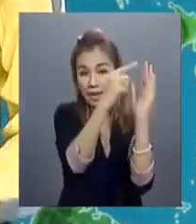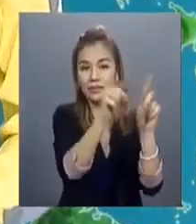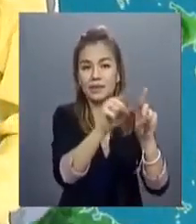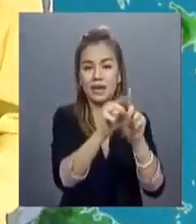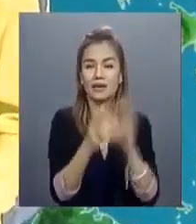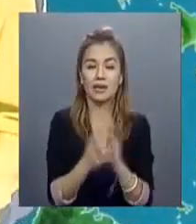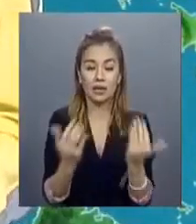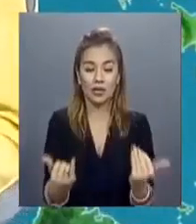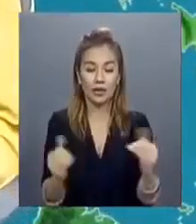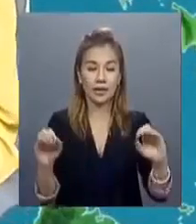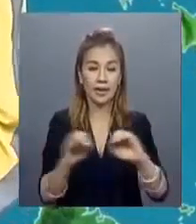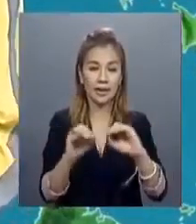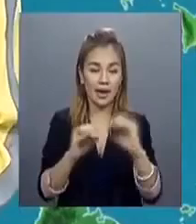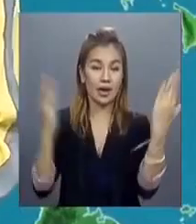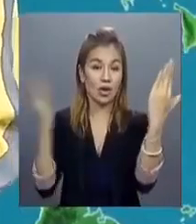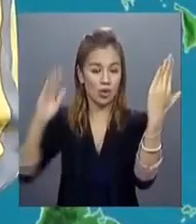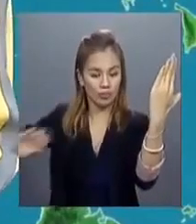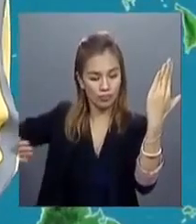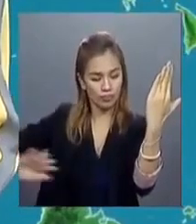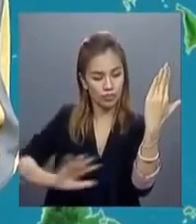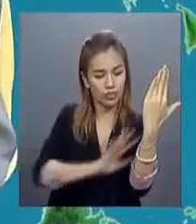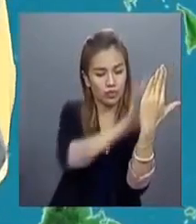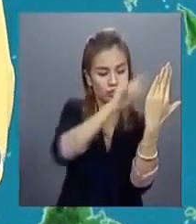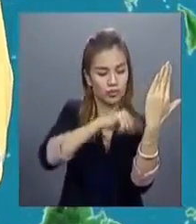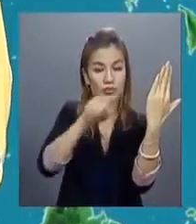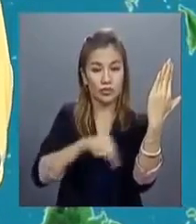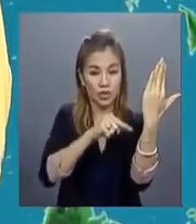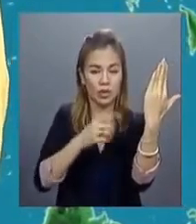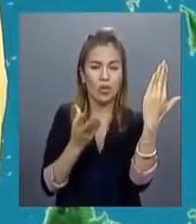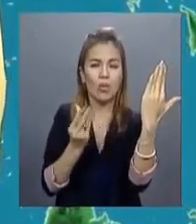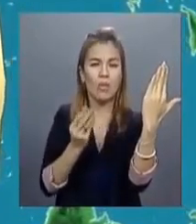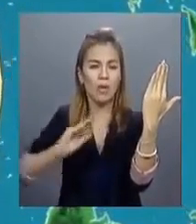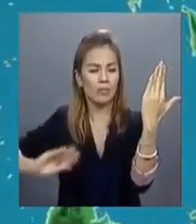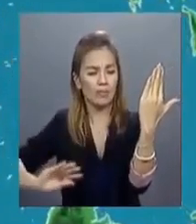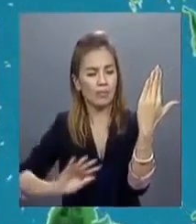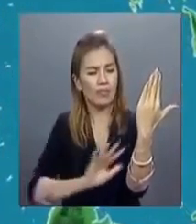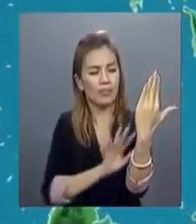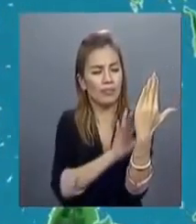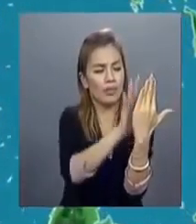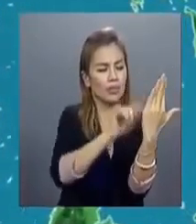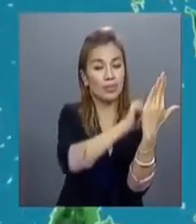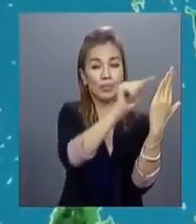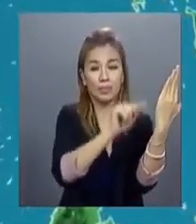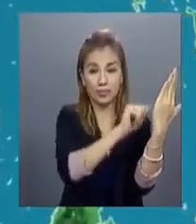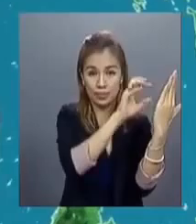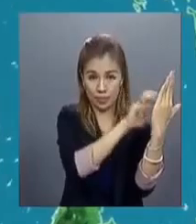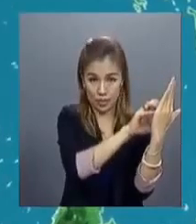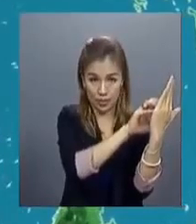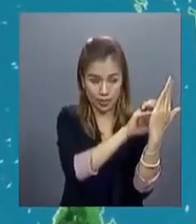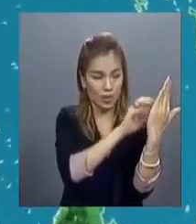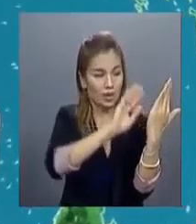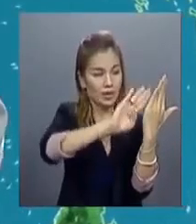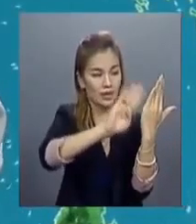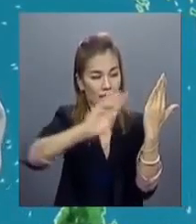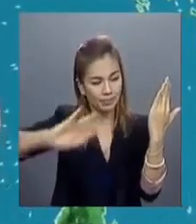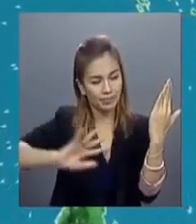ะนี้ค่ะมีกระแสลมใต้และลมตะวันออกเฉียงใต้ที่พัดเอานำความชื้นเข้ามาปกคลุมในบริเวณภาคกลางภาคตะวันออกและบริเวณภาคอีสาน